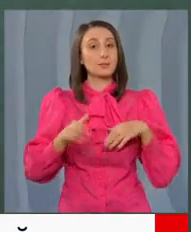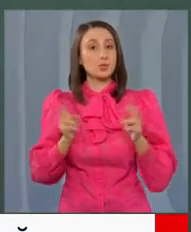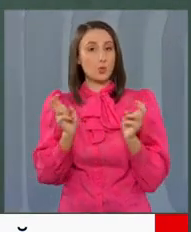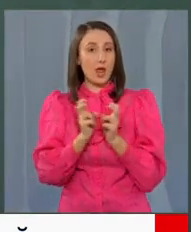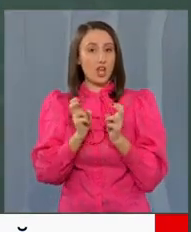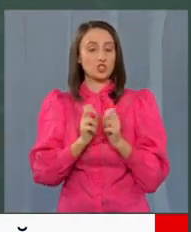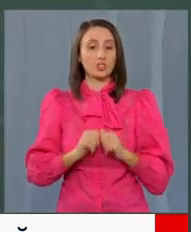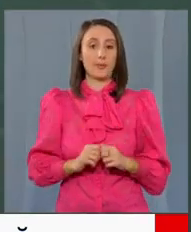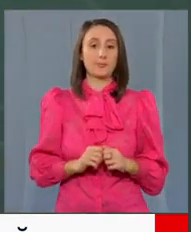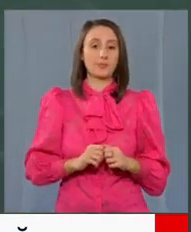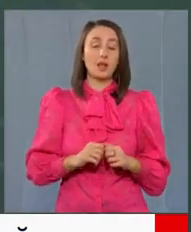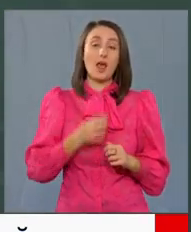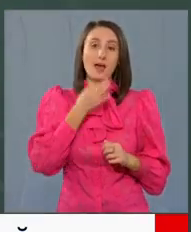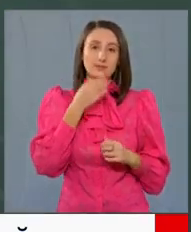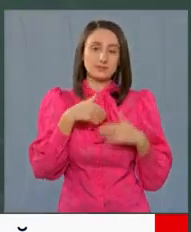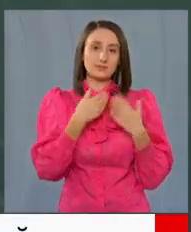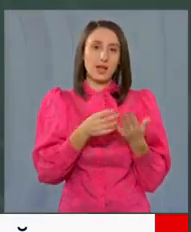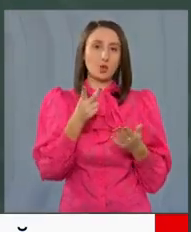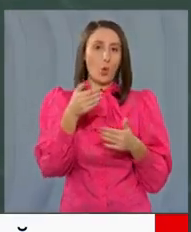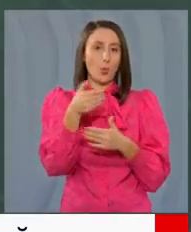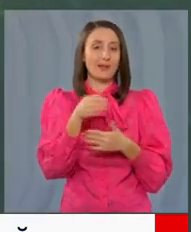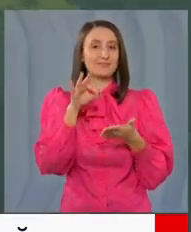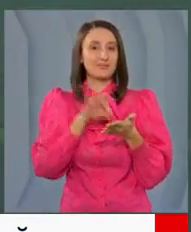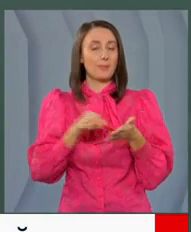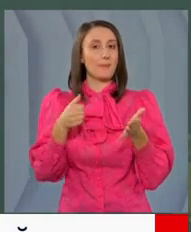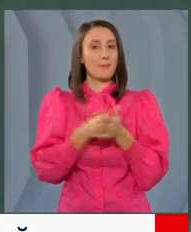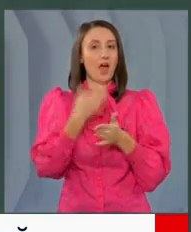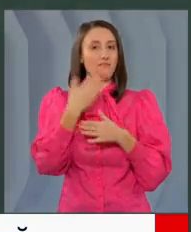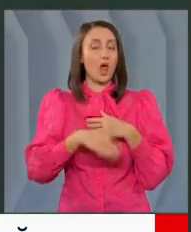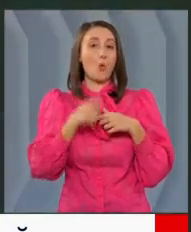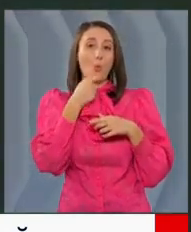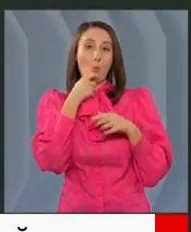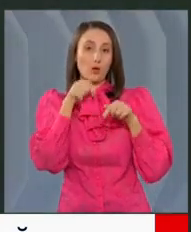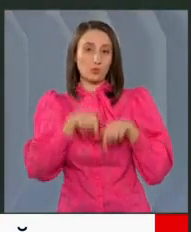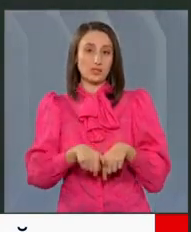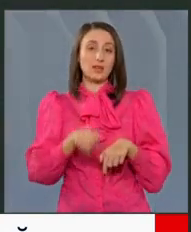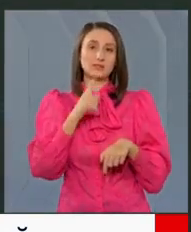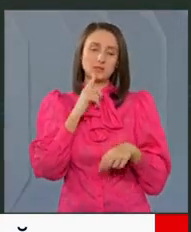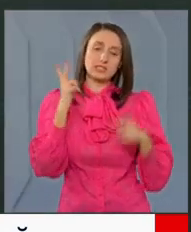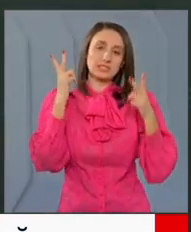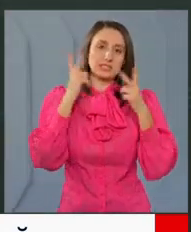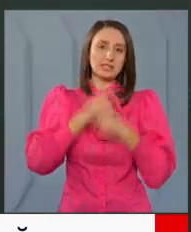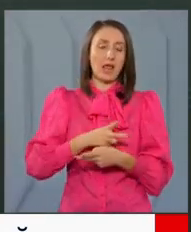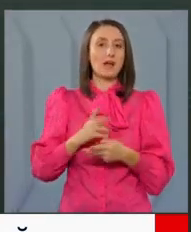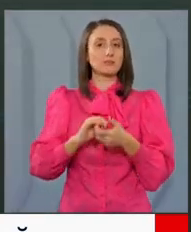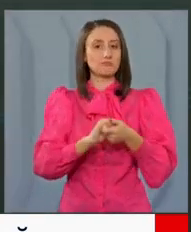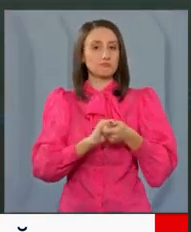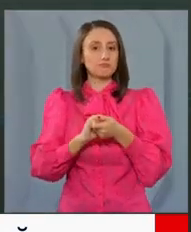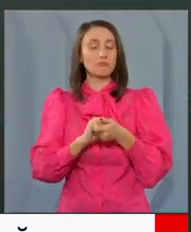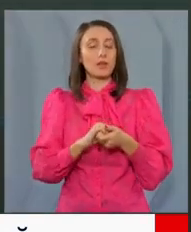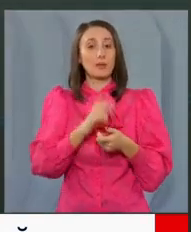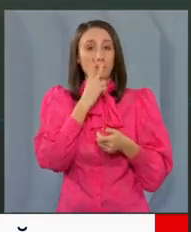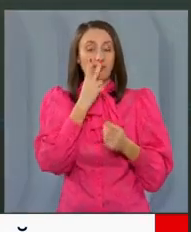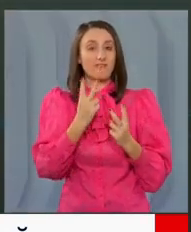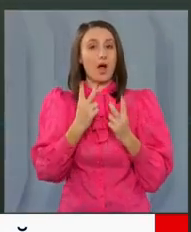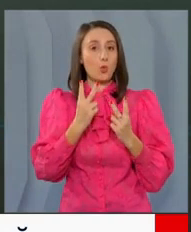energiei Virgil Popescu le dăduse celor două companii termen până la finalul acestui an pentru că acestea să cadă la un acord comun în ceea ce privește